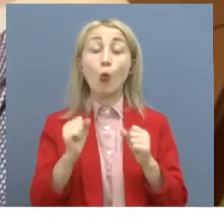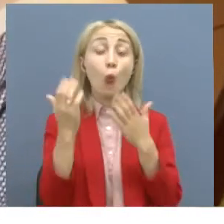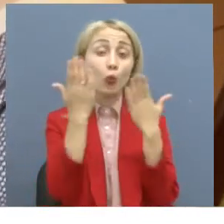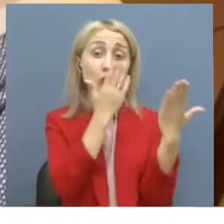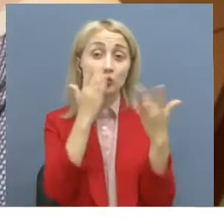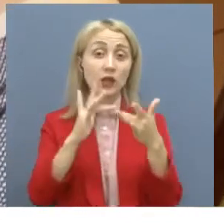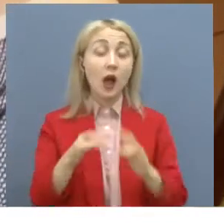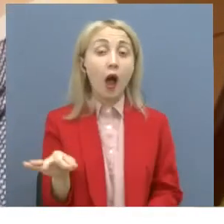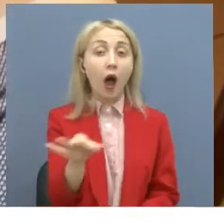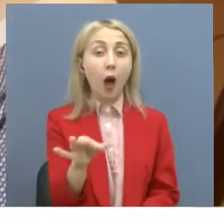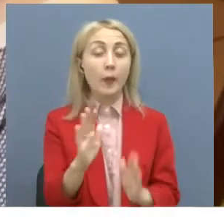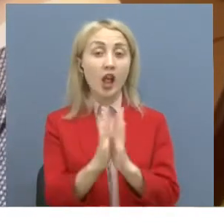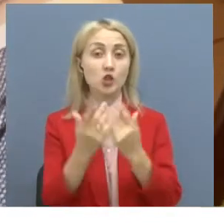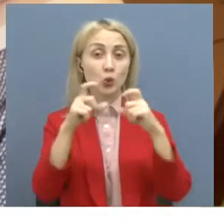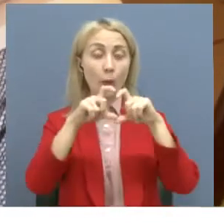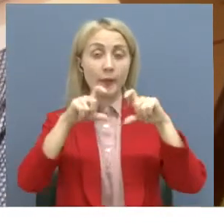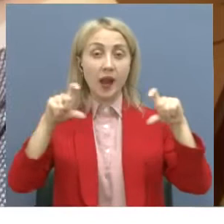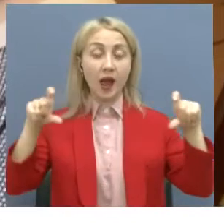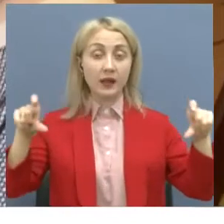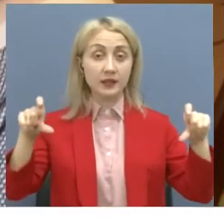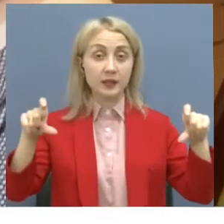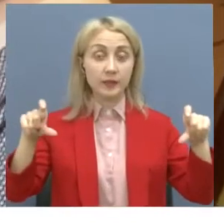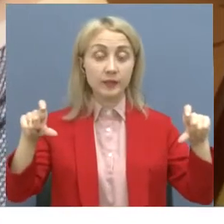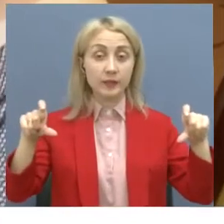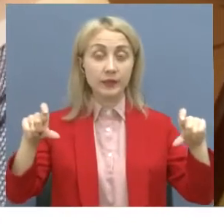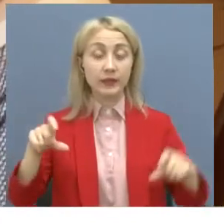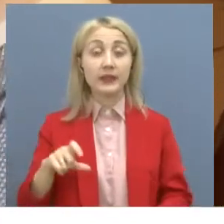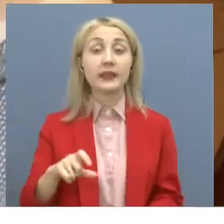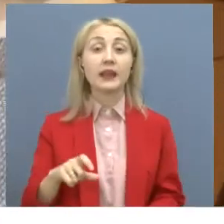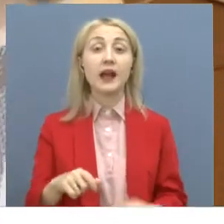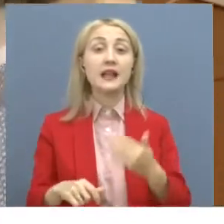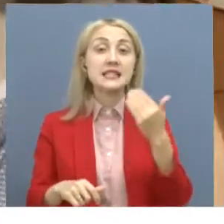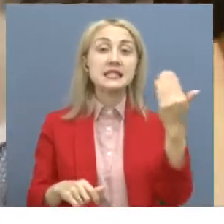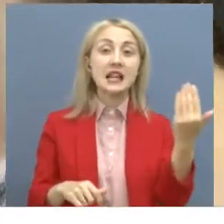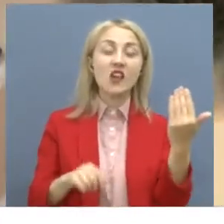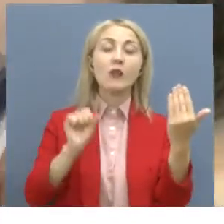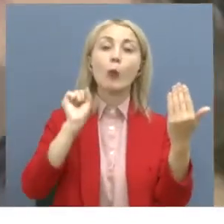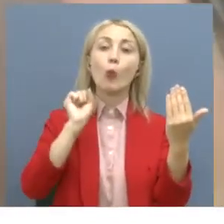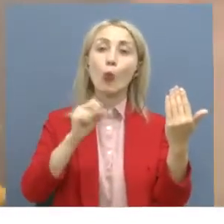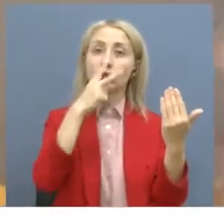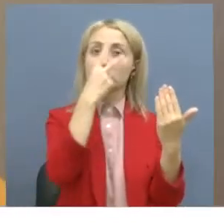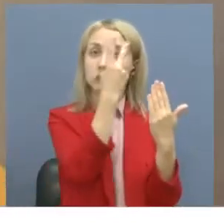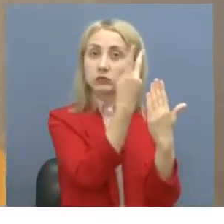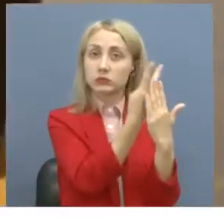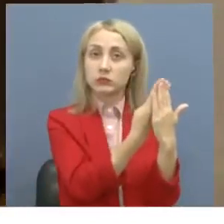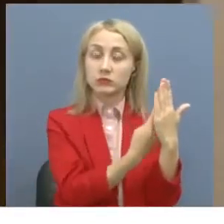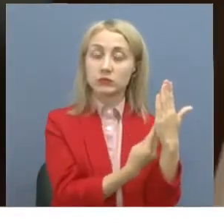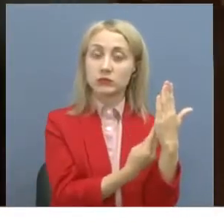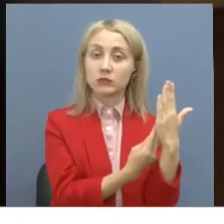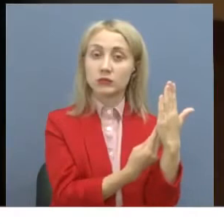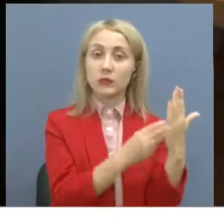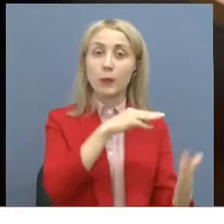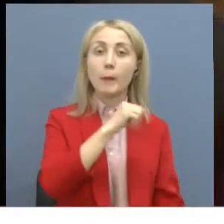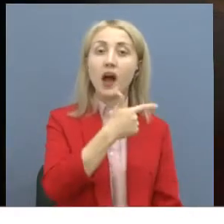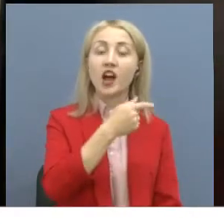оқырмандар облыстық кітапхананың AOONB деп аталатын сайтынан оқи алады. Осы беттің сол жағында мағжан.кз бөлімшесі бар.